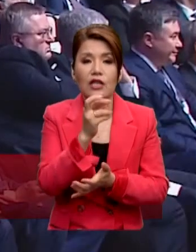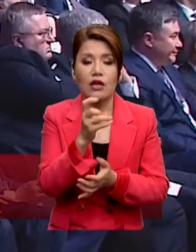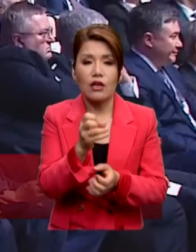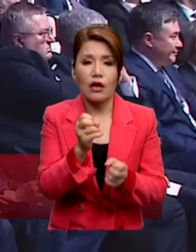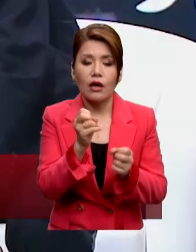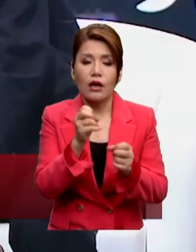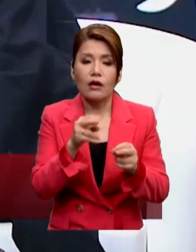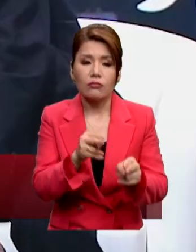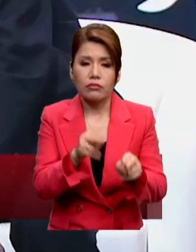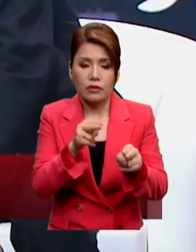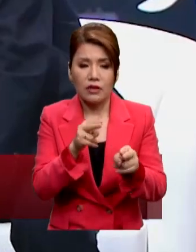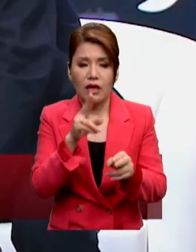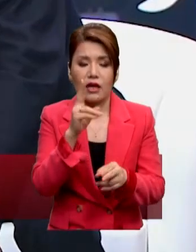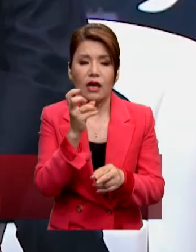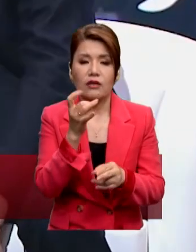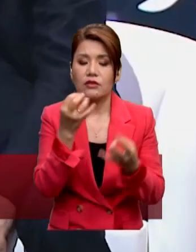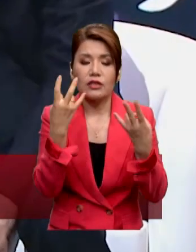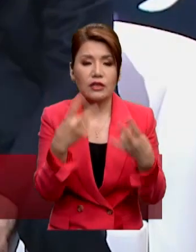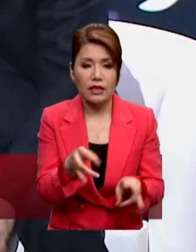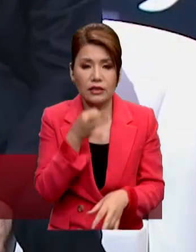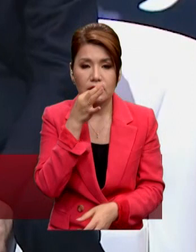емес, деп кесіп айтты Тоқаев.